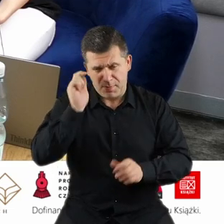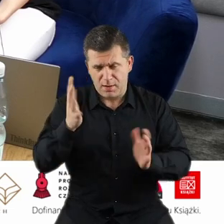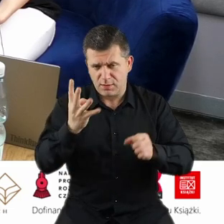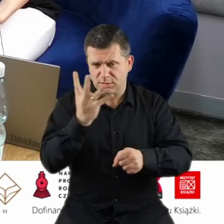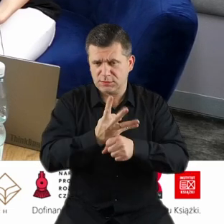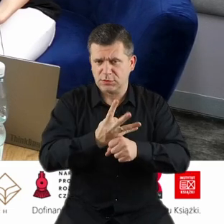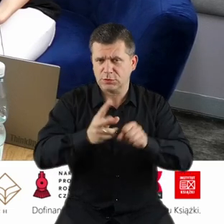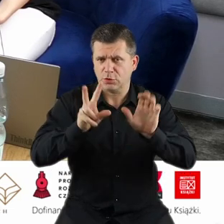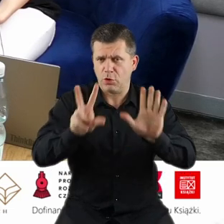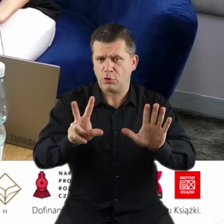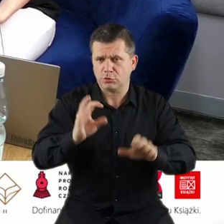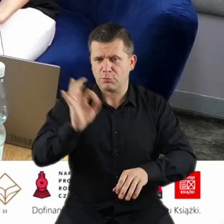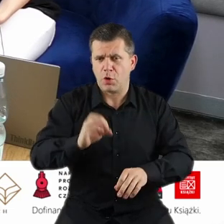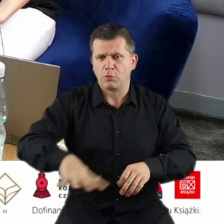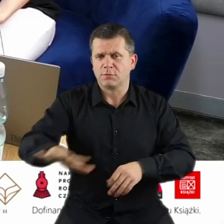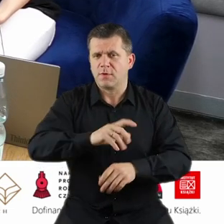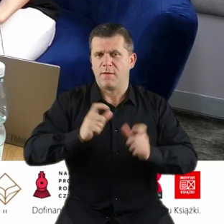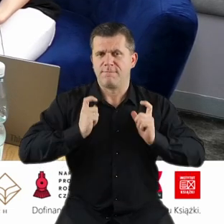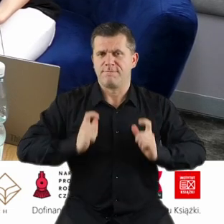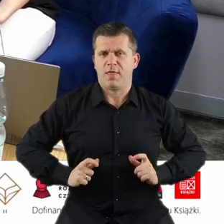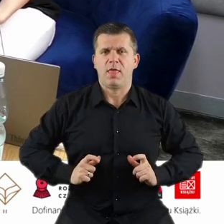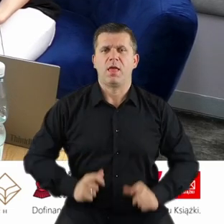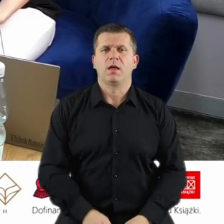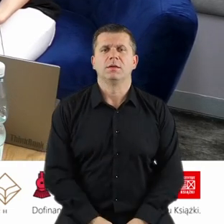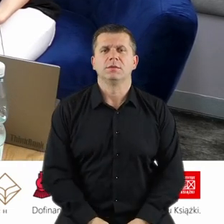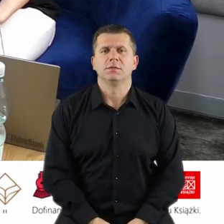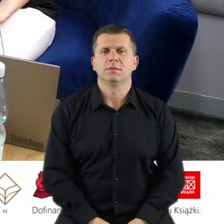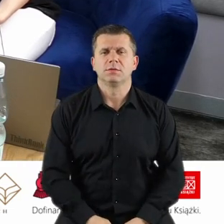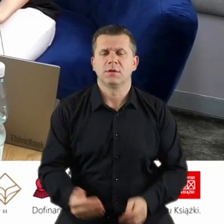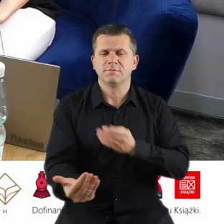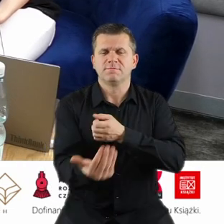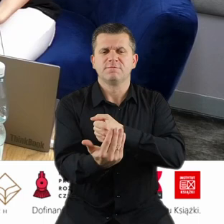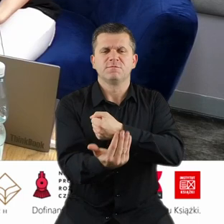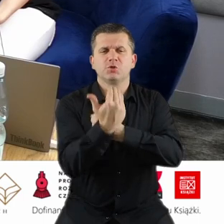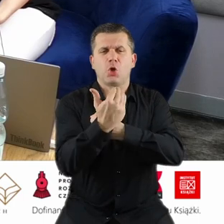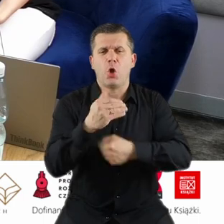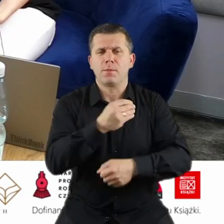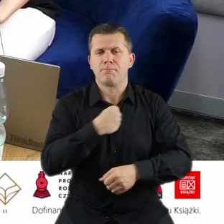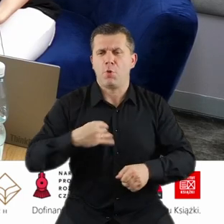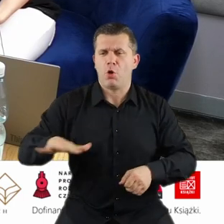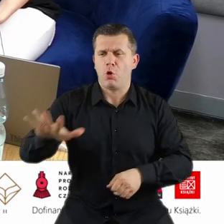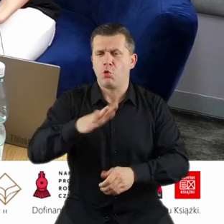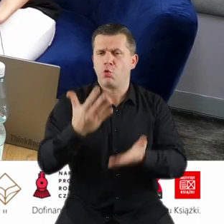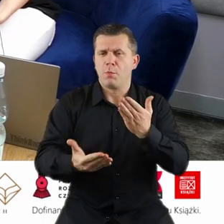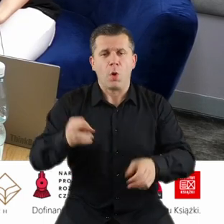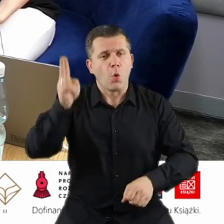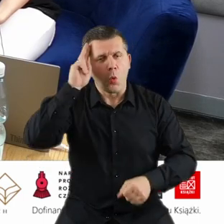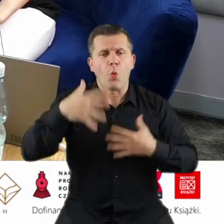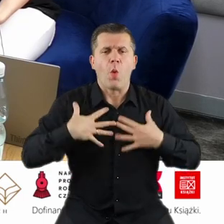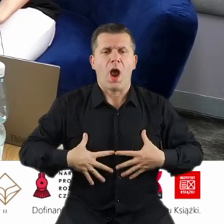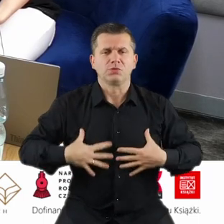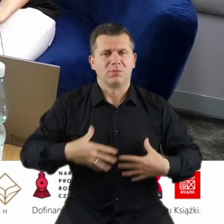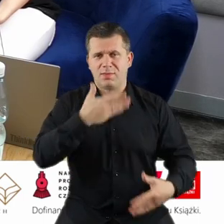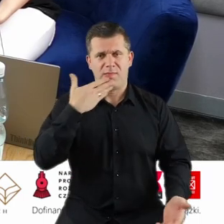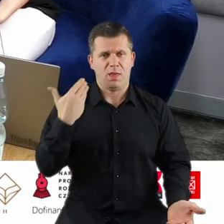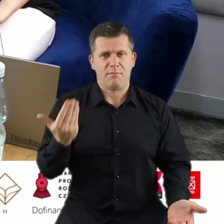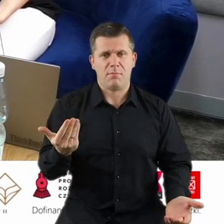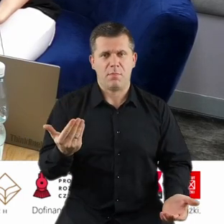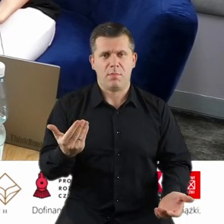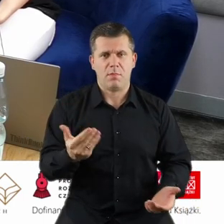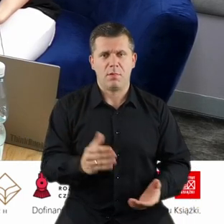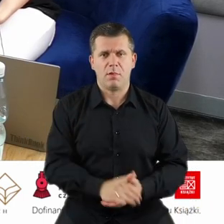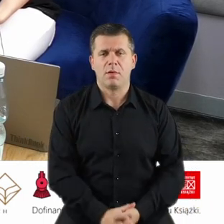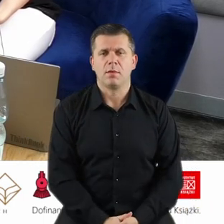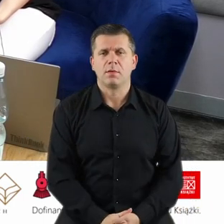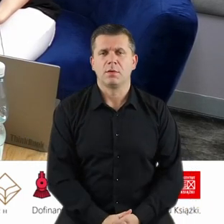pamiętam, 48% chyba gospodarstw wiejskich na wschodzie Polski, w tym na Lubelszczyźnie, tych łazienek nie ma. I no,